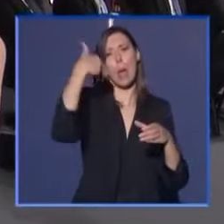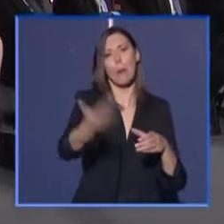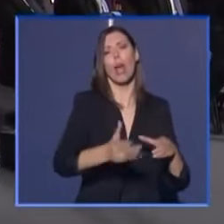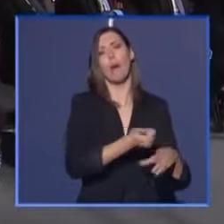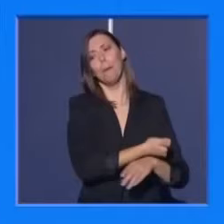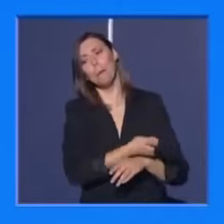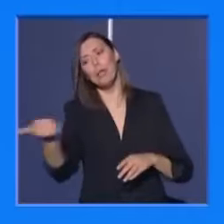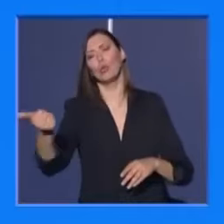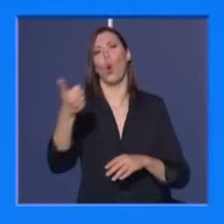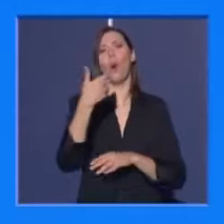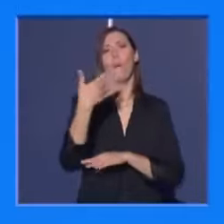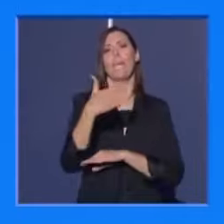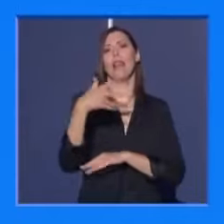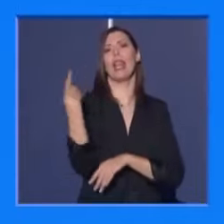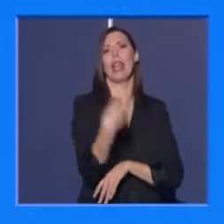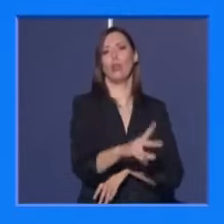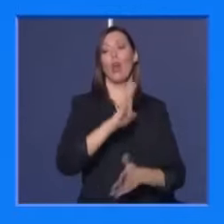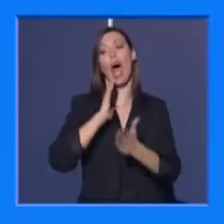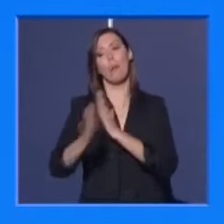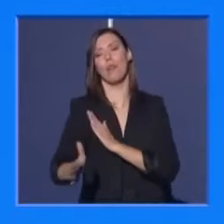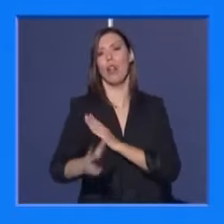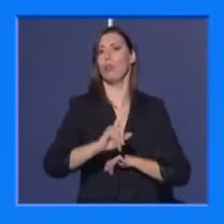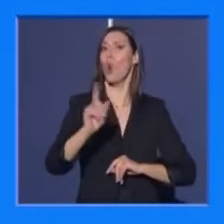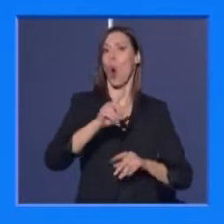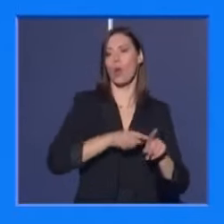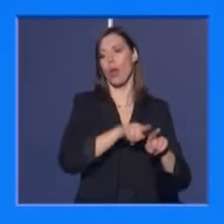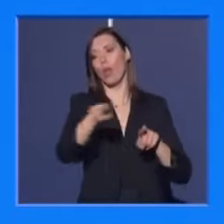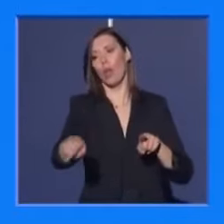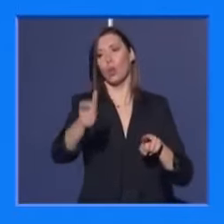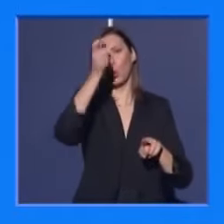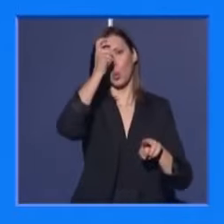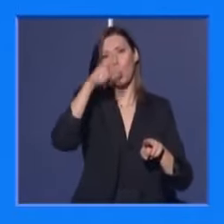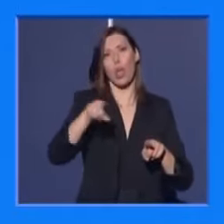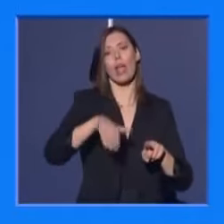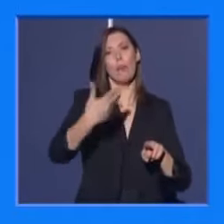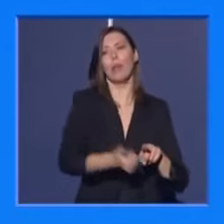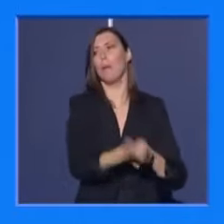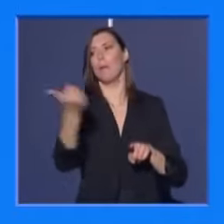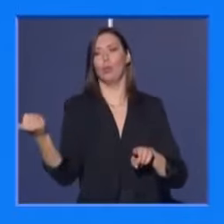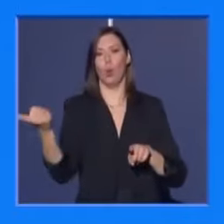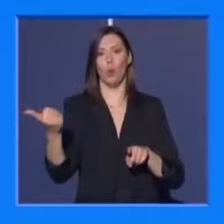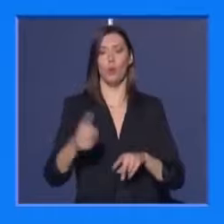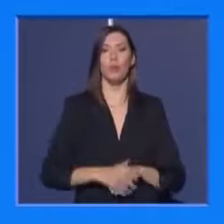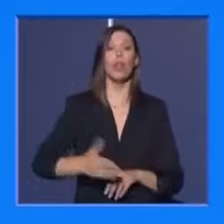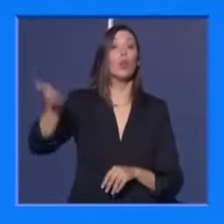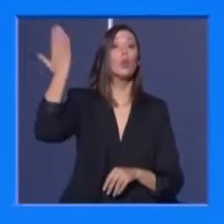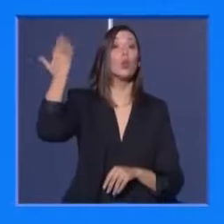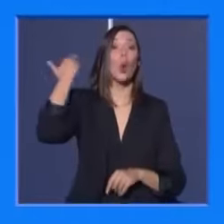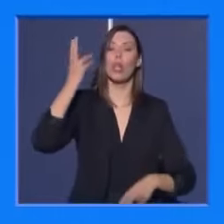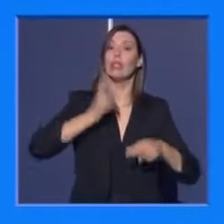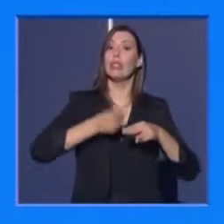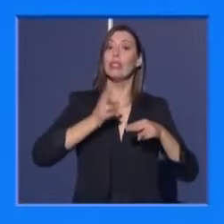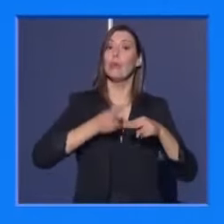πατρίδες τους, απευθείας, όχι μέσω Τουρκίας. Και το σημαντικότερο, τότε δεν είχαμε